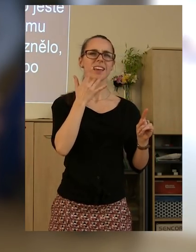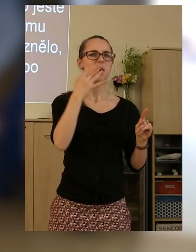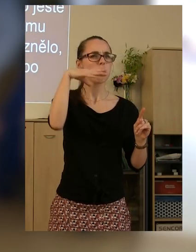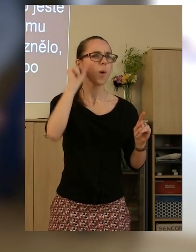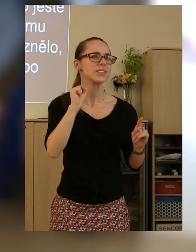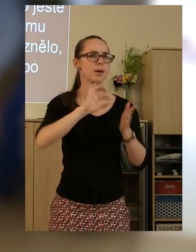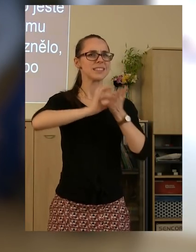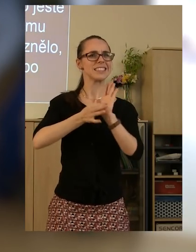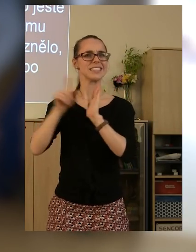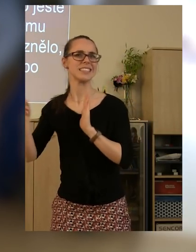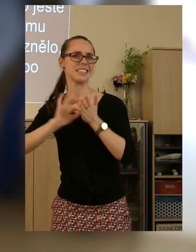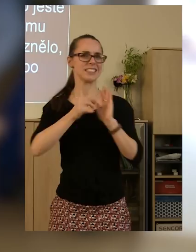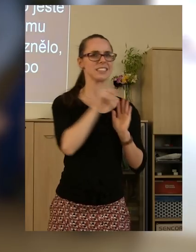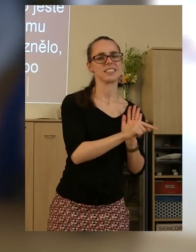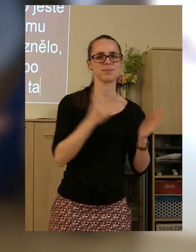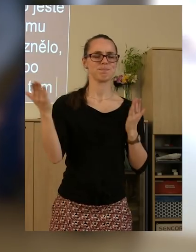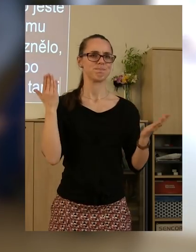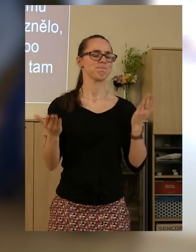spolu. Je to hodně.